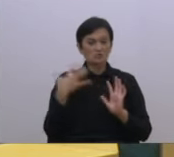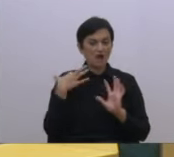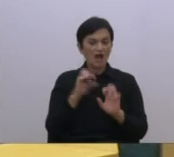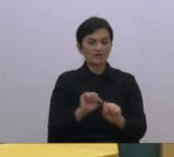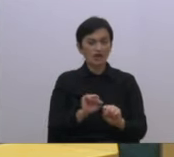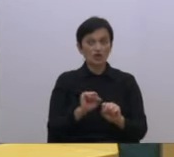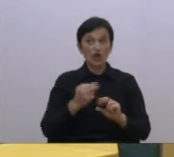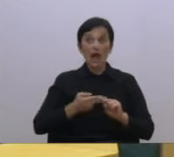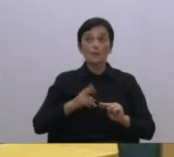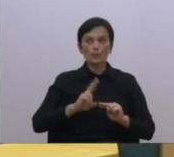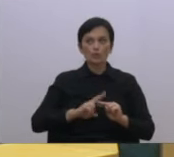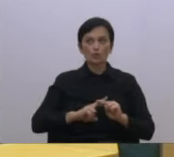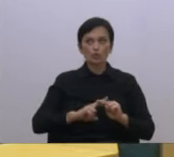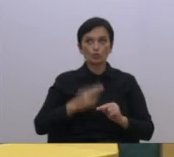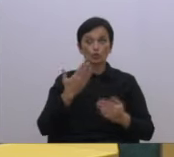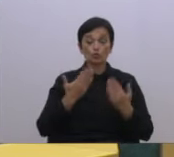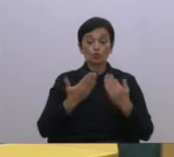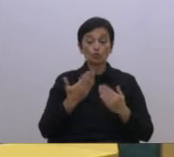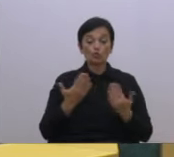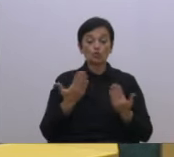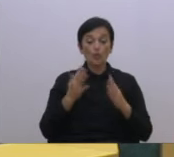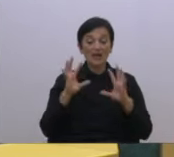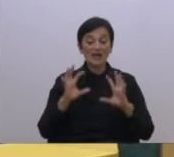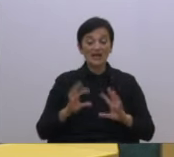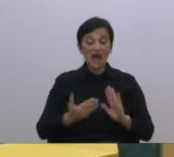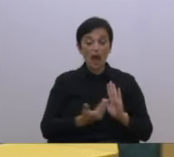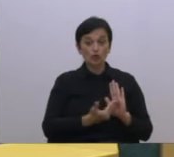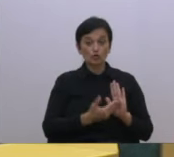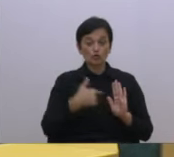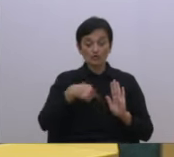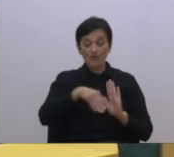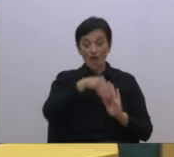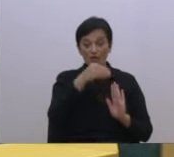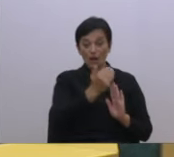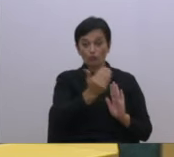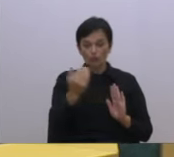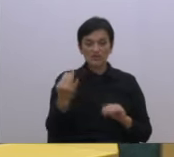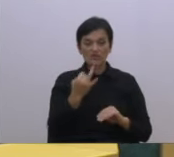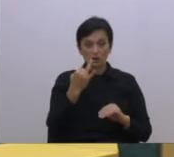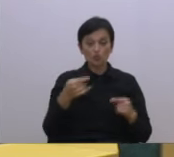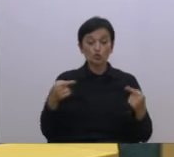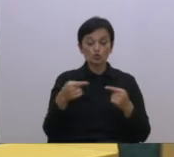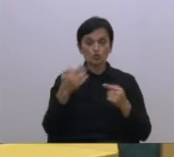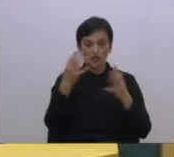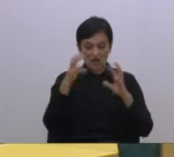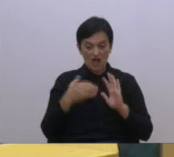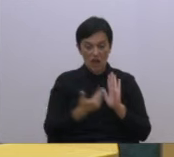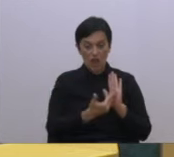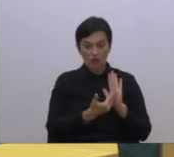მხარდასაჭერად. ამიტომ, რა თქმა უნდა, თუკი რომელიმე კანონი არის ჩვენი აღმოჩენების ინტერესში, არის ზუსტად ეს კანონი